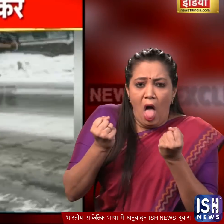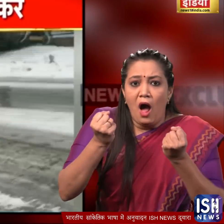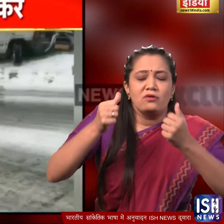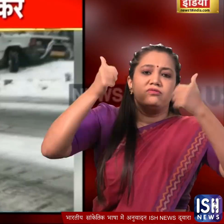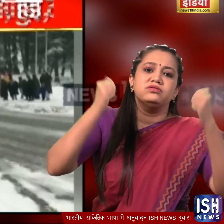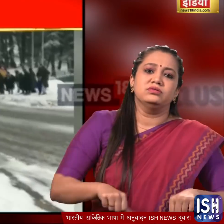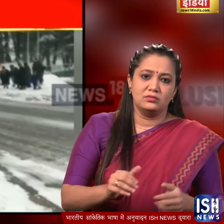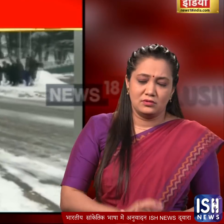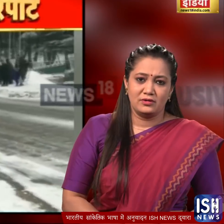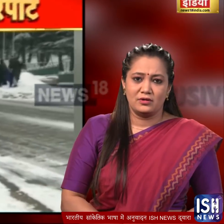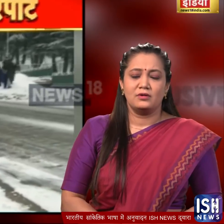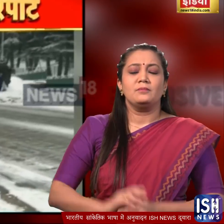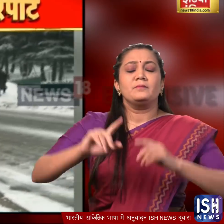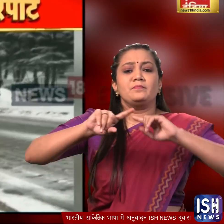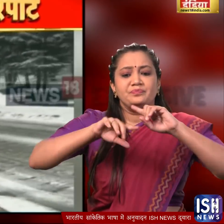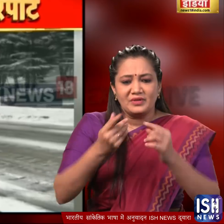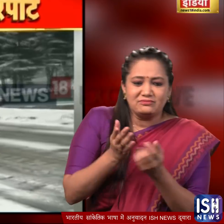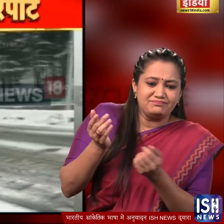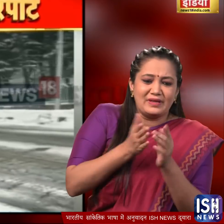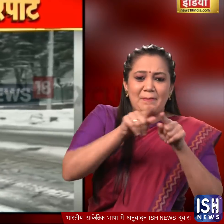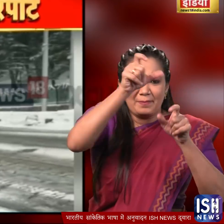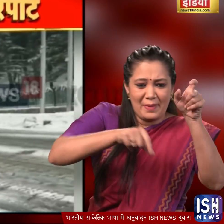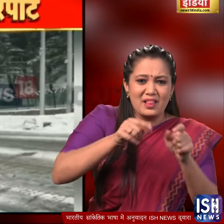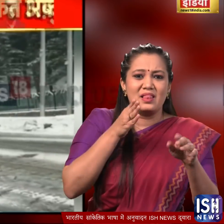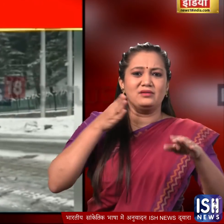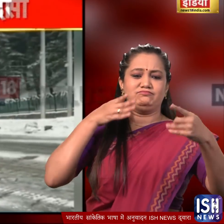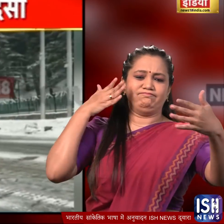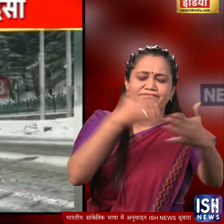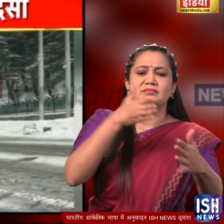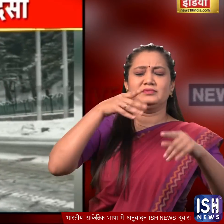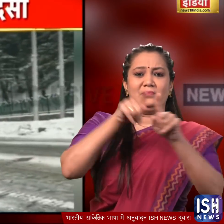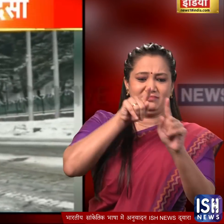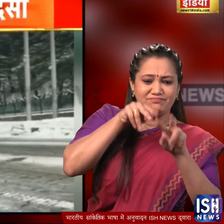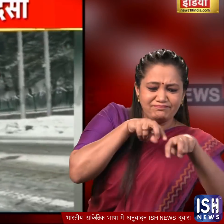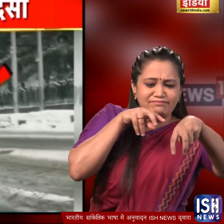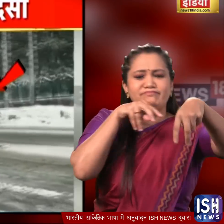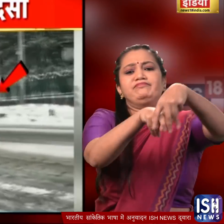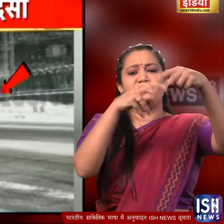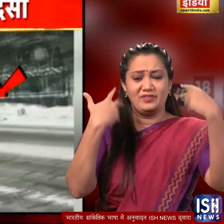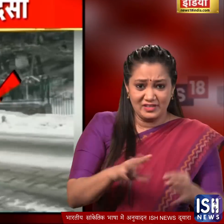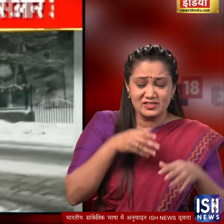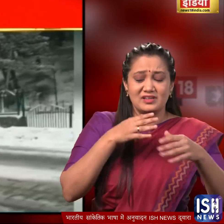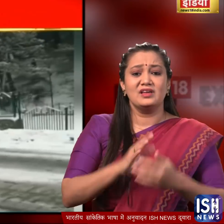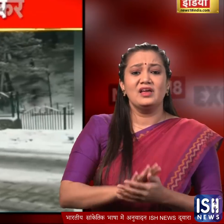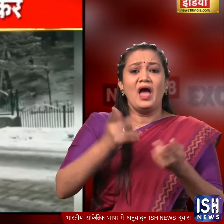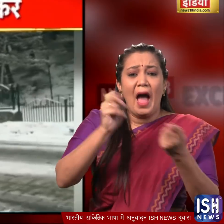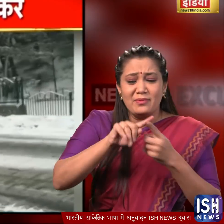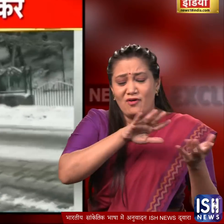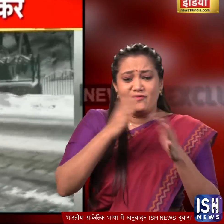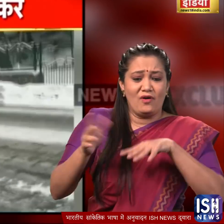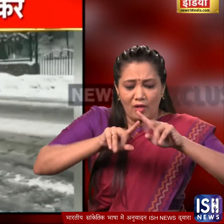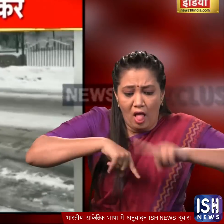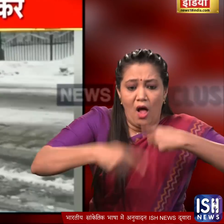पाने में नाकाम रहा, जिसके बाद उस गाड़ी ने सड़क किनारे चल रहे कुछ लोगों को पीछे से जोरदार टक्कर मार दी। एक आदमी तो इतनी बुरी तरह गिरा कि